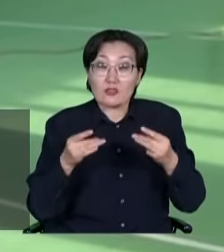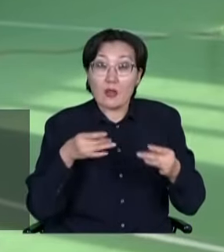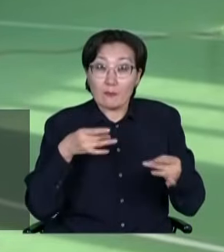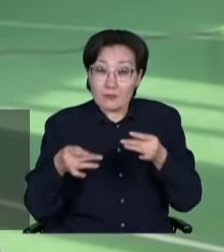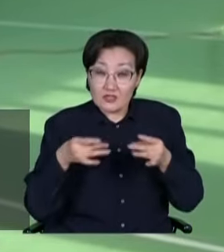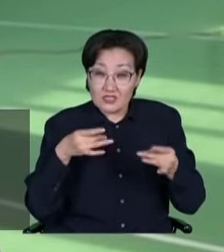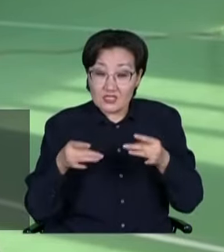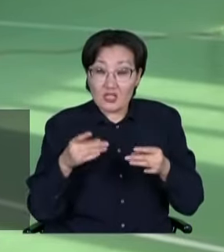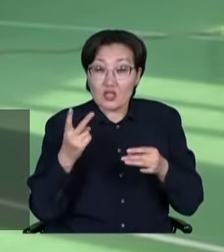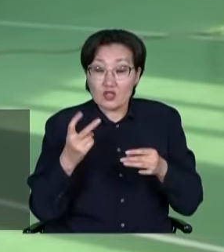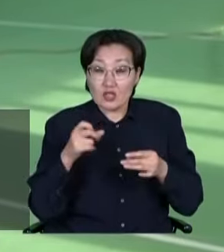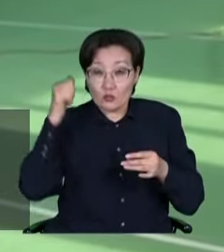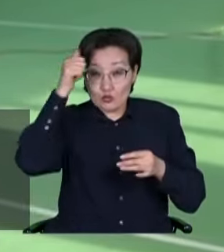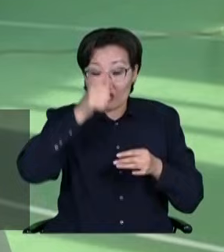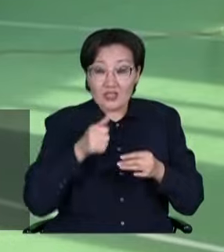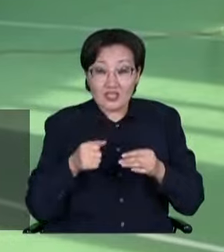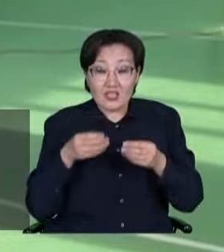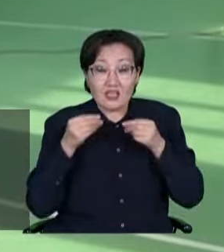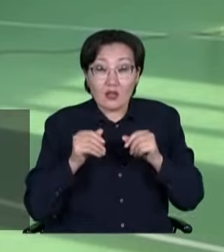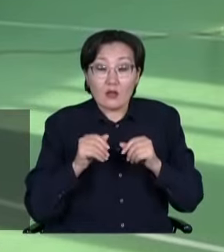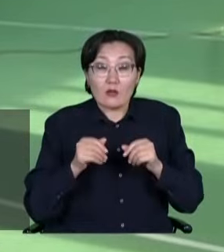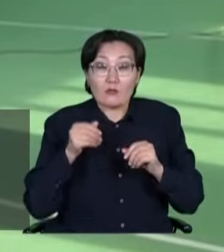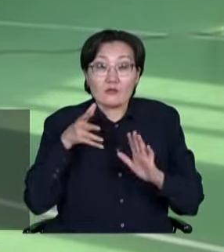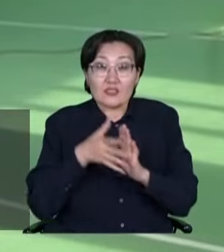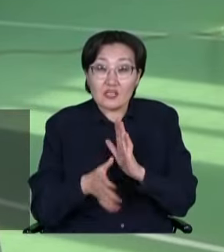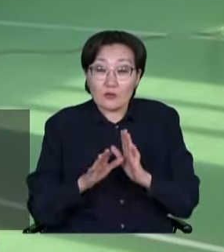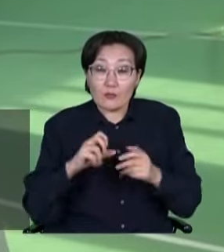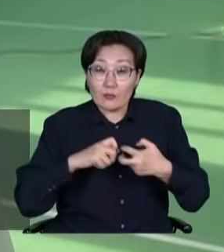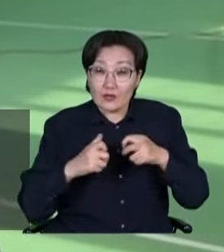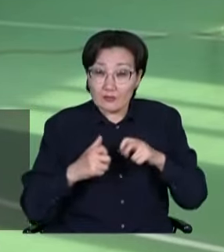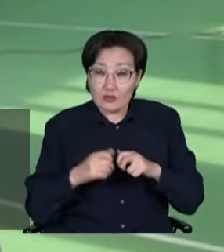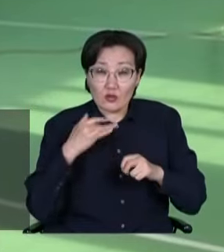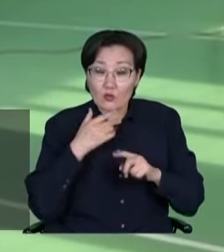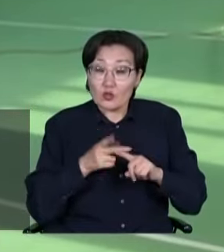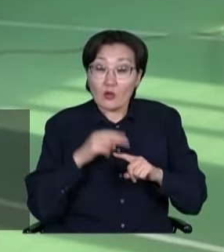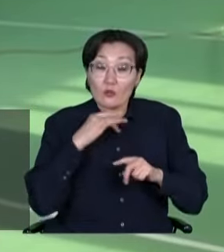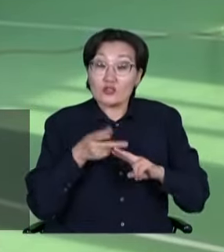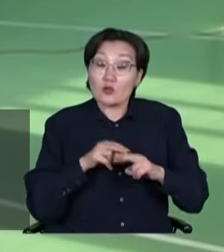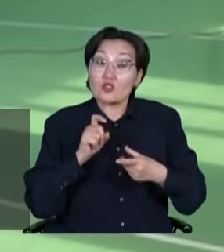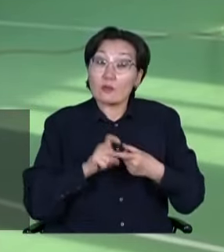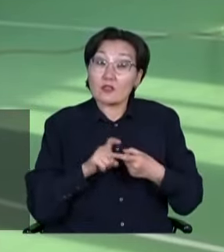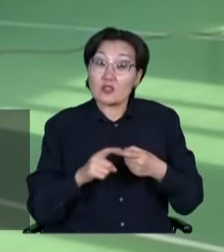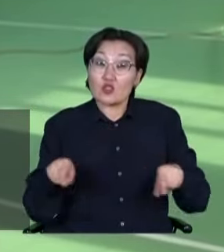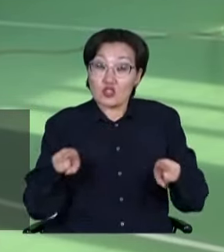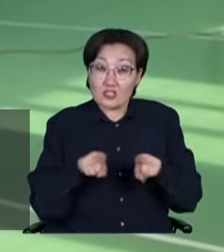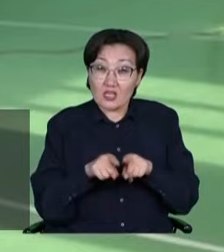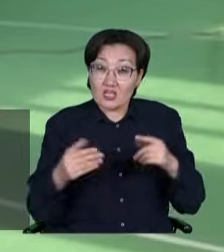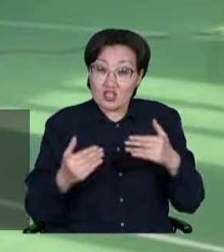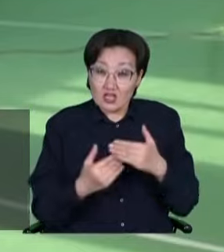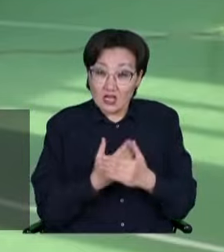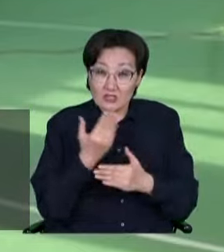ол 200 жылға дейін ерімейтін болғандықтан бізде қазір проблема болып жатыр, олар өте көп. Сондықтан да біз осыған байланысты осындай